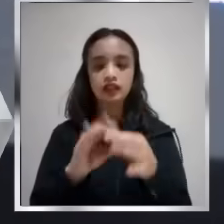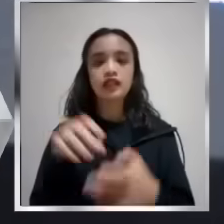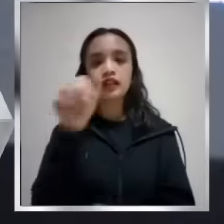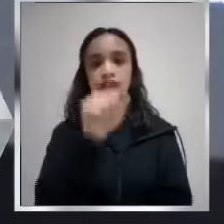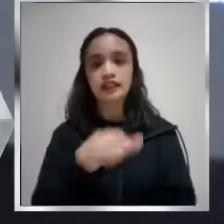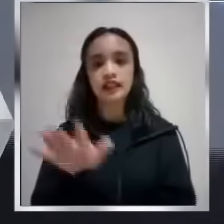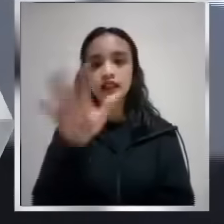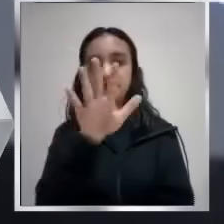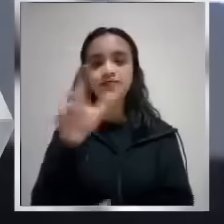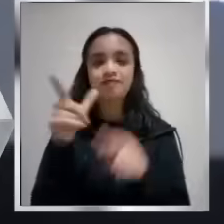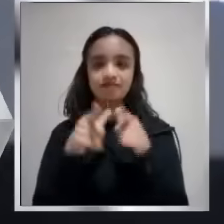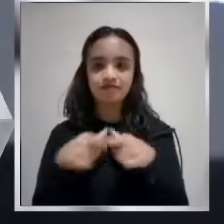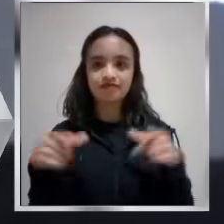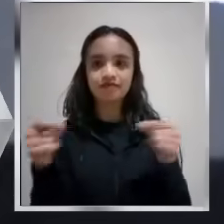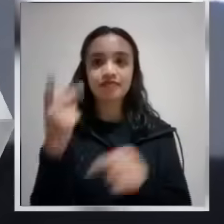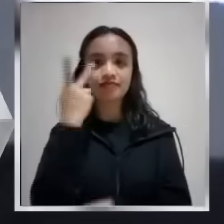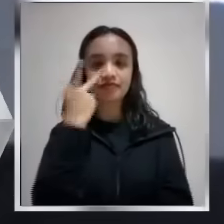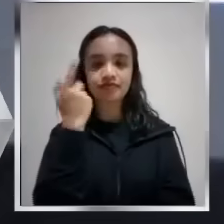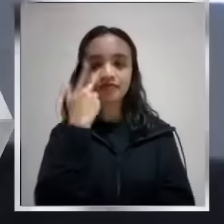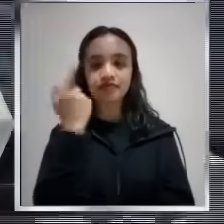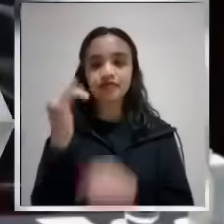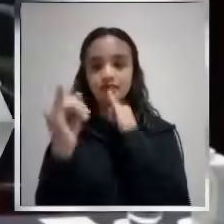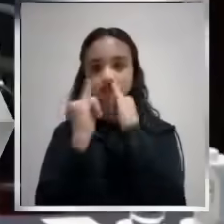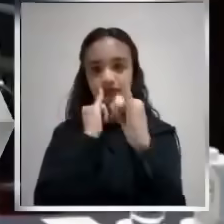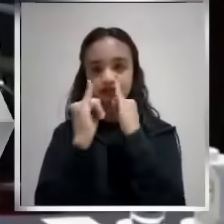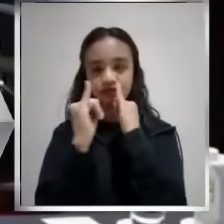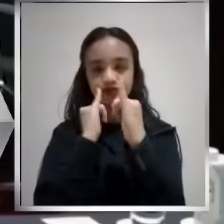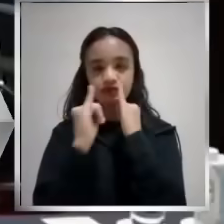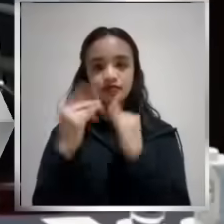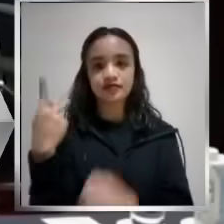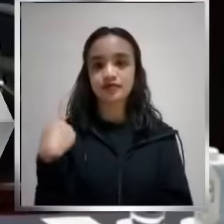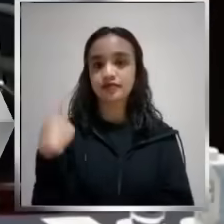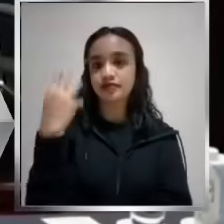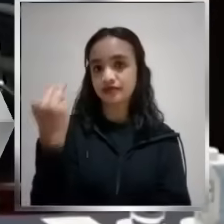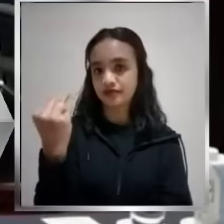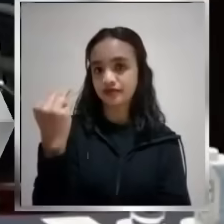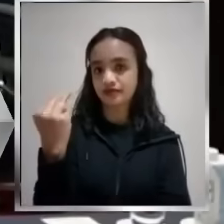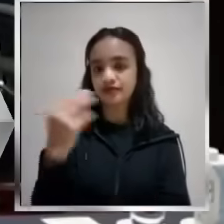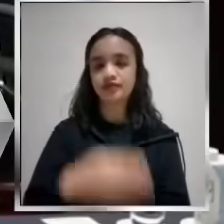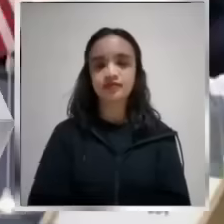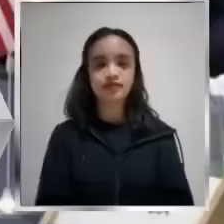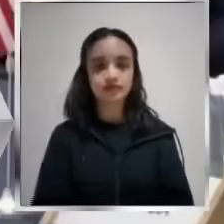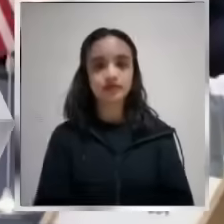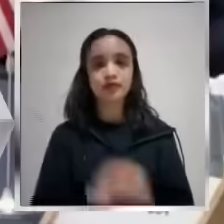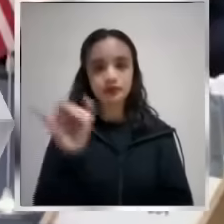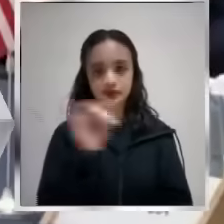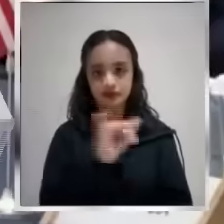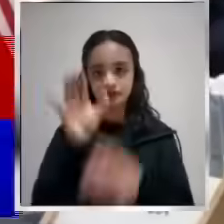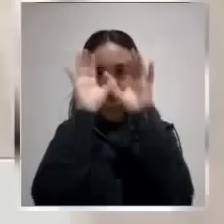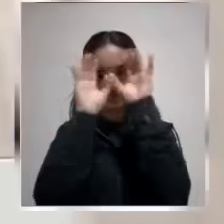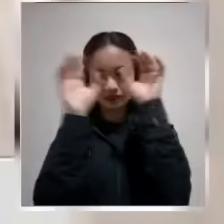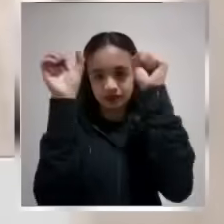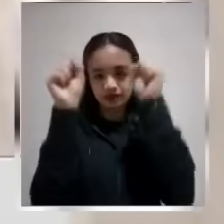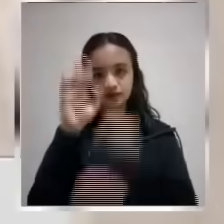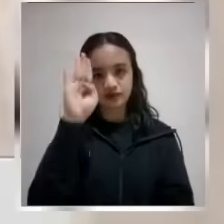narito ang magkasunod na pahayag ni prime minister kishida fumio at ni Pangulong bombong